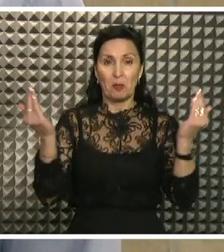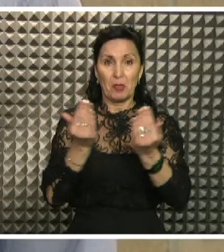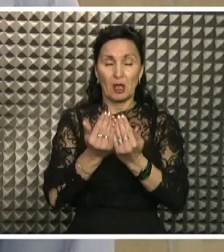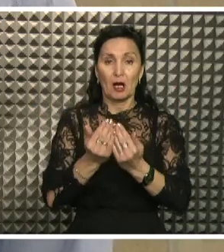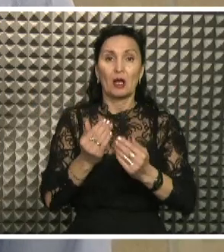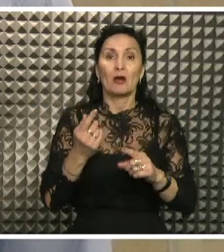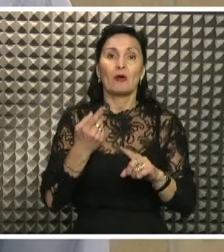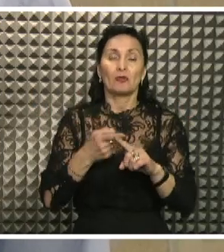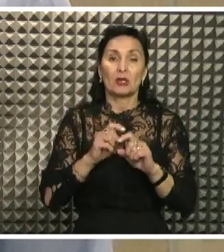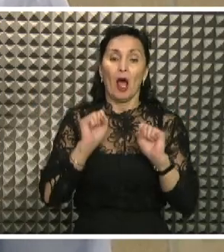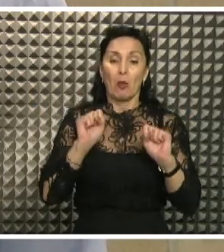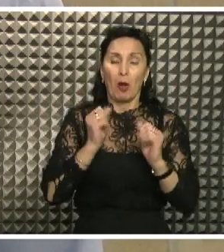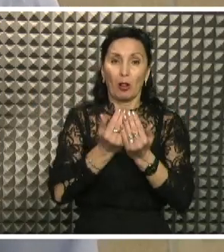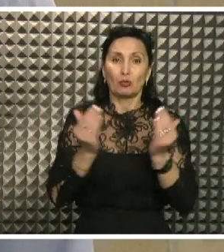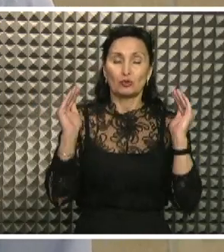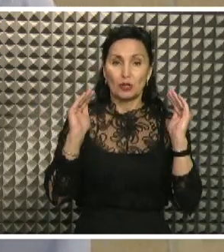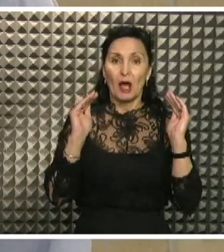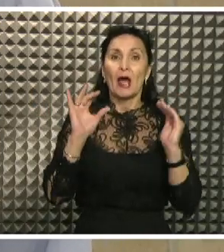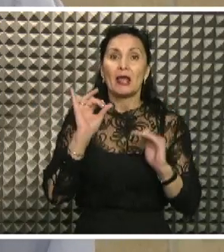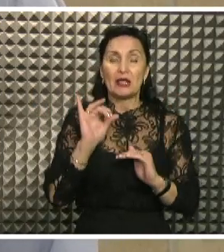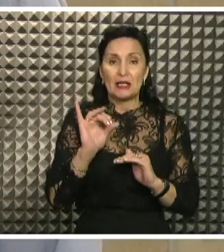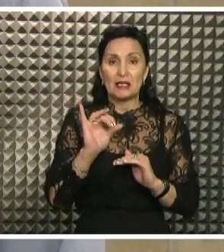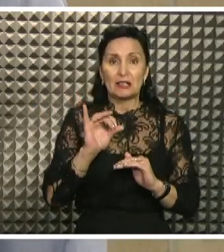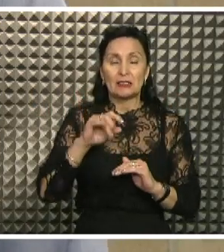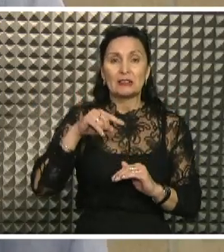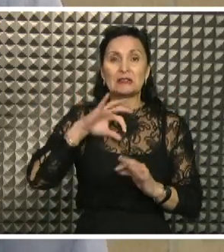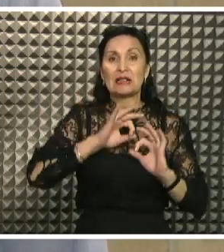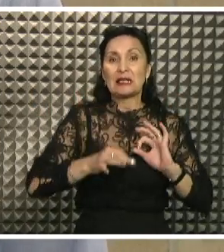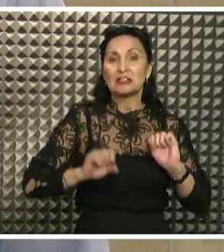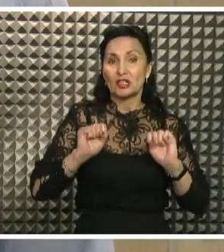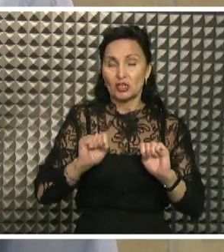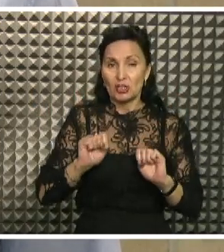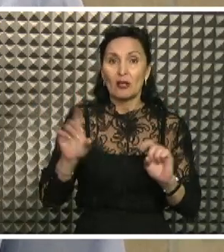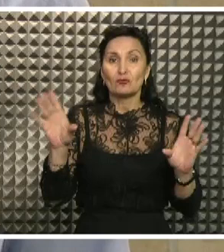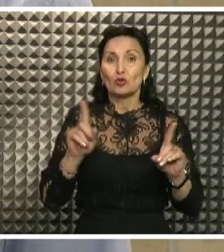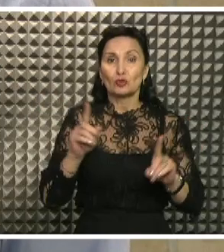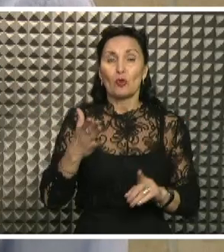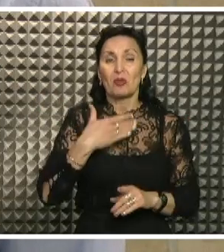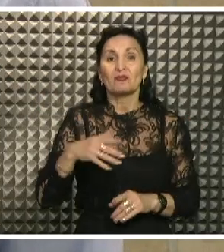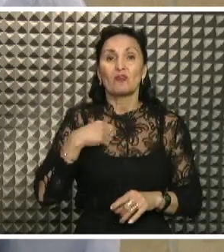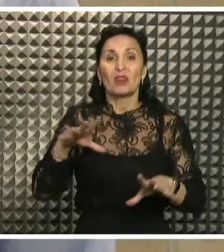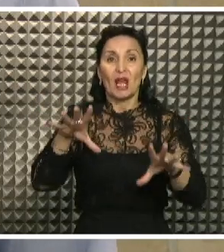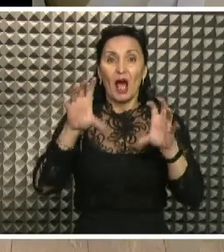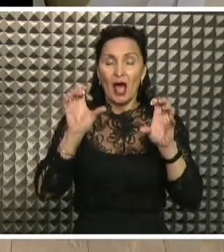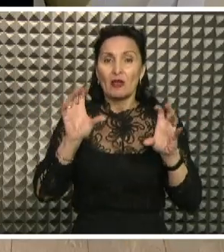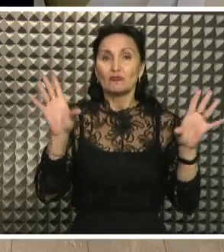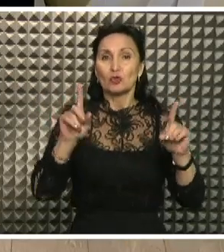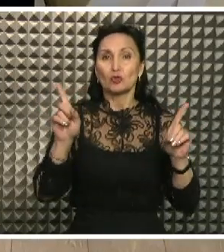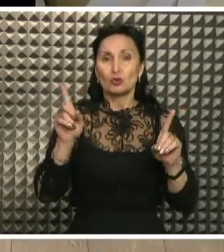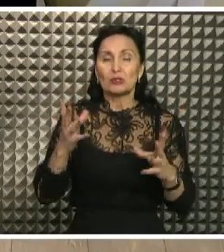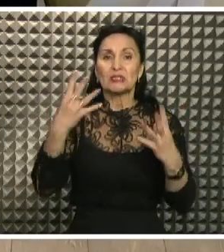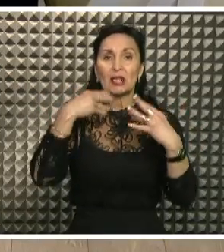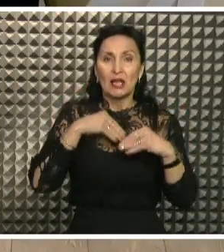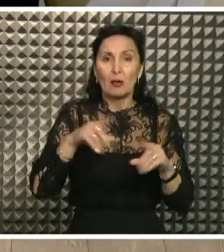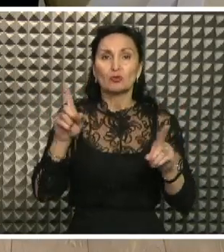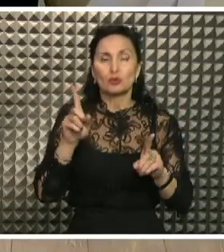покровы, слизистые оболочки респираторного тракта и слизистые кишечника. Поэтому все, что мы с вами вдыхаем, все, что мы с вами съедаем,